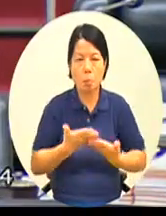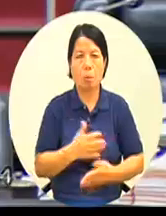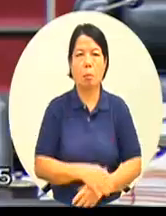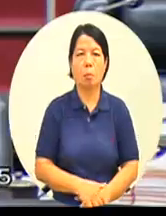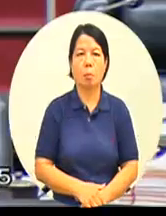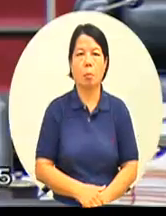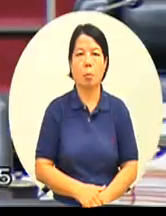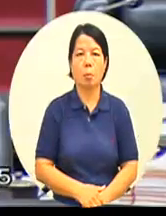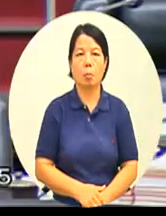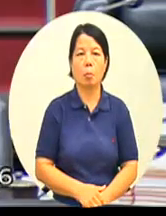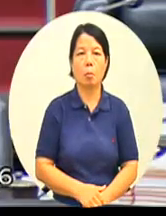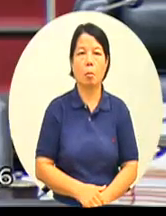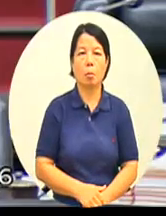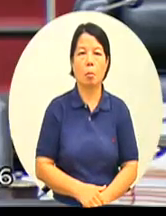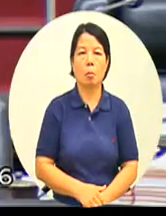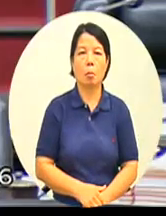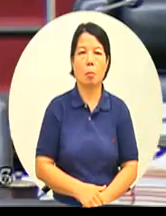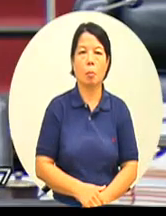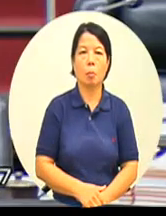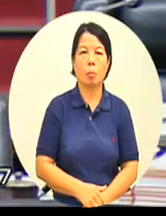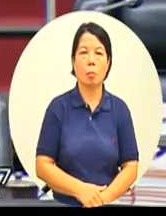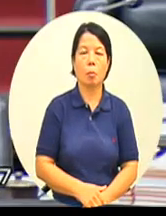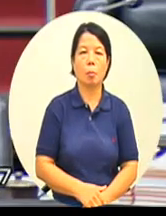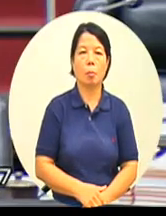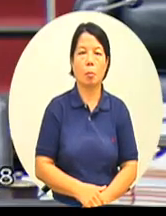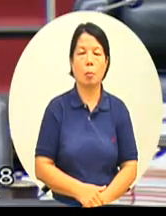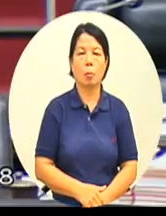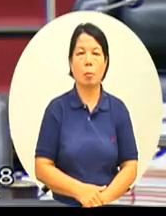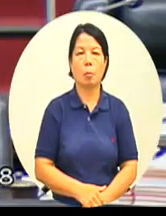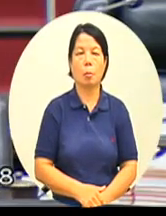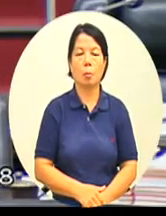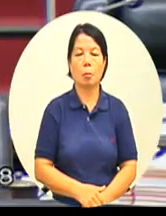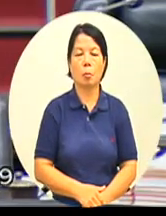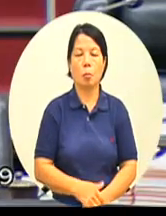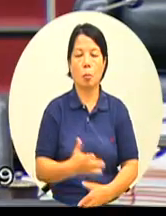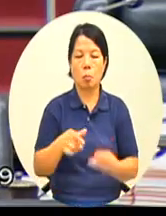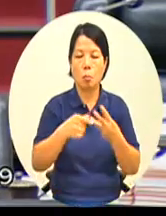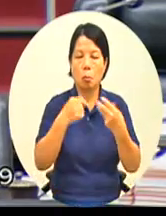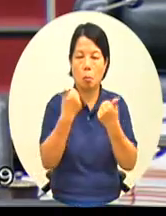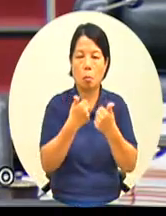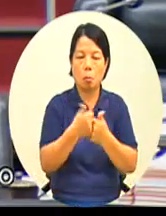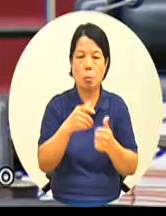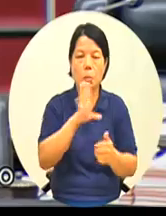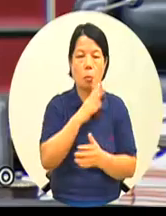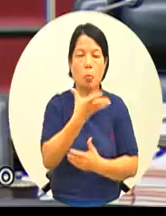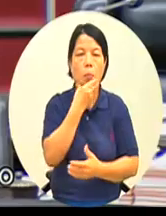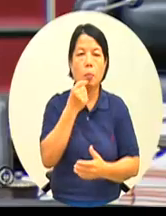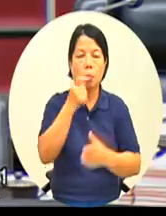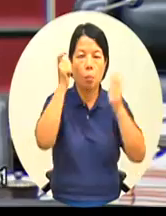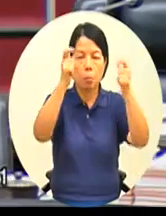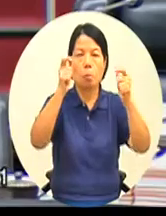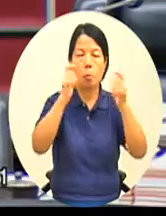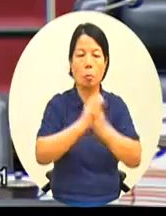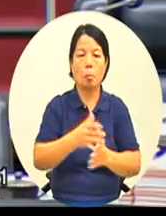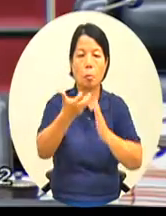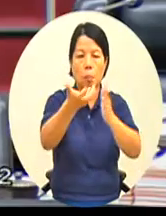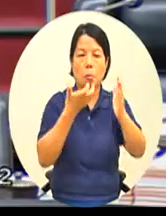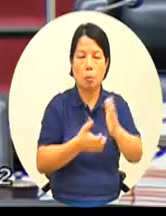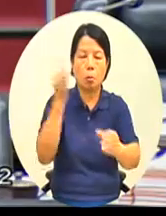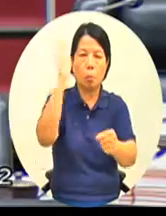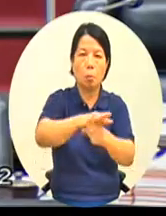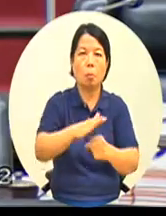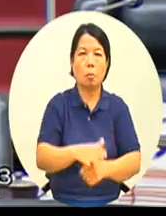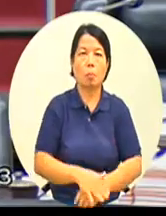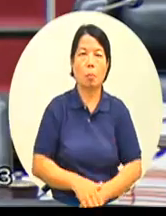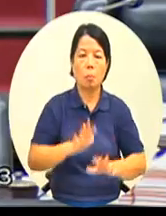是等几个月你们才要给我这些资料。也就是我上次就问过了哈，幸福高雄的这个移居津贴，